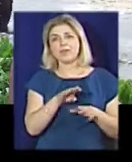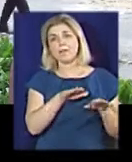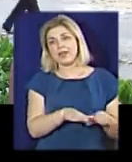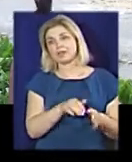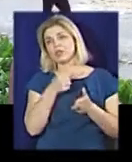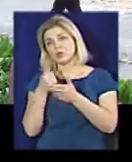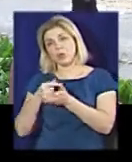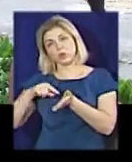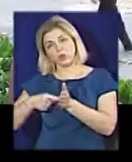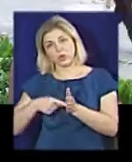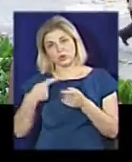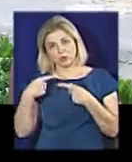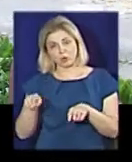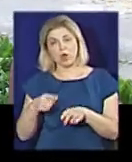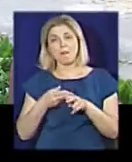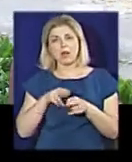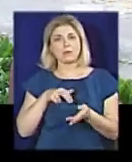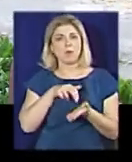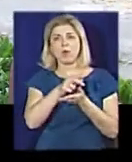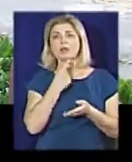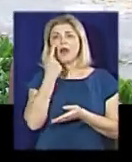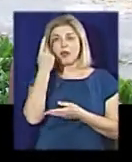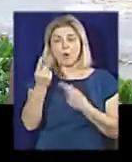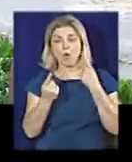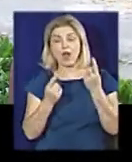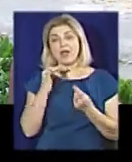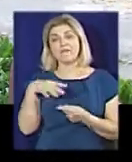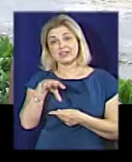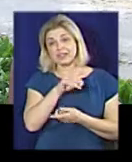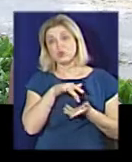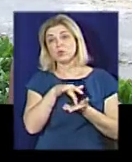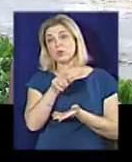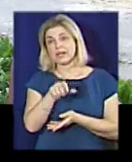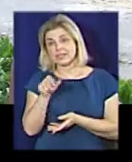А до пункту Б. Тому всі туристи пользуються